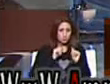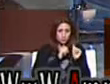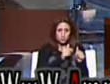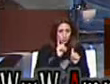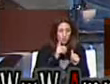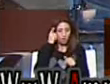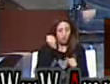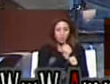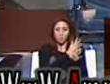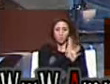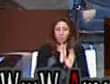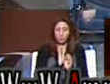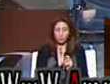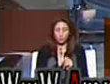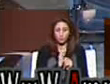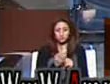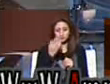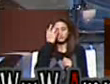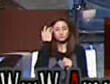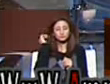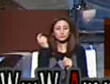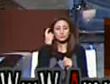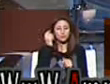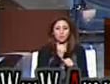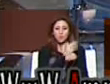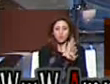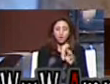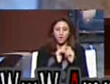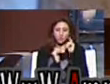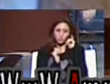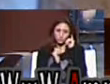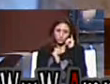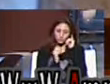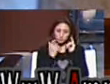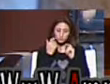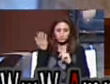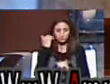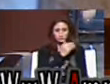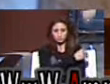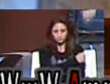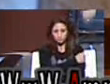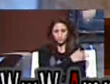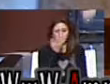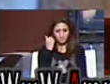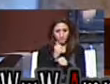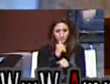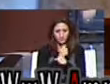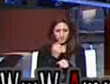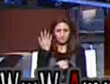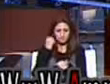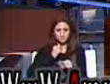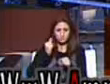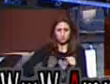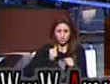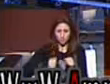اعتقد في الثمانينات او في اول التسعينات وحكم شهير فيها المحكمه عندما قام اعضاء العاملين بهيئه سكك حديد مصر بتعطيل